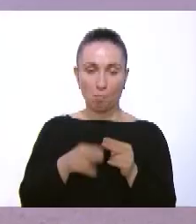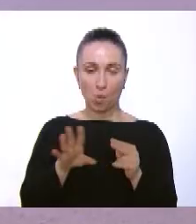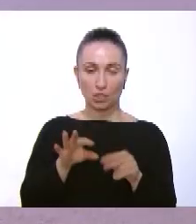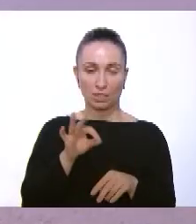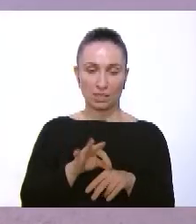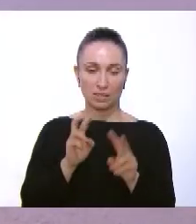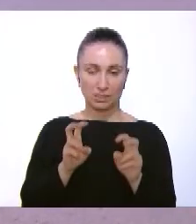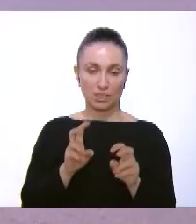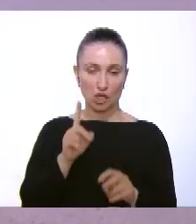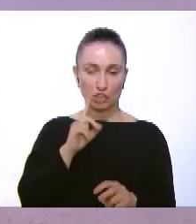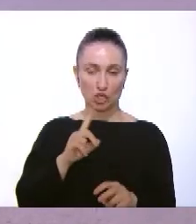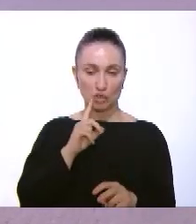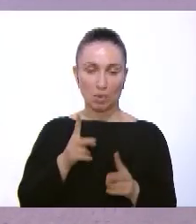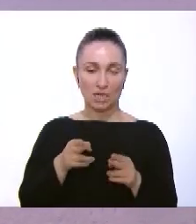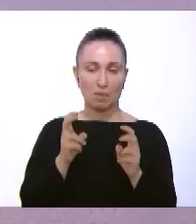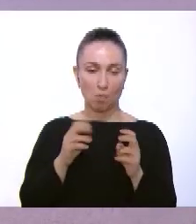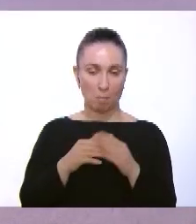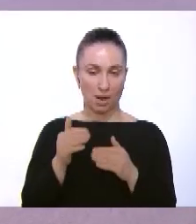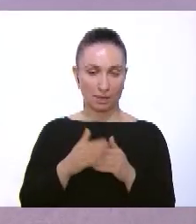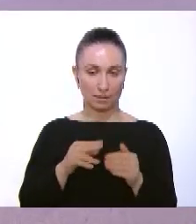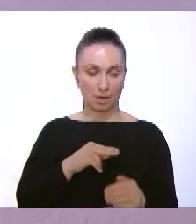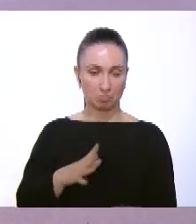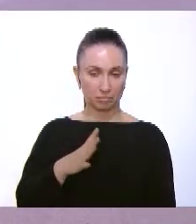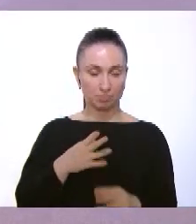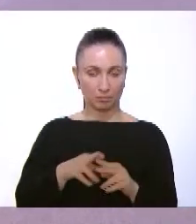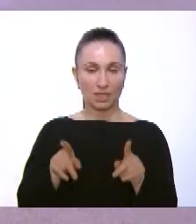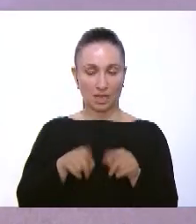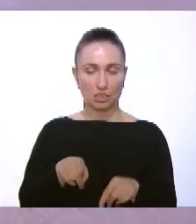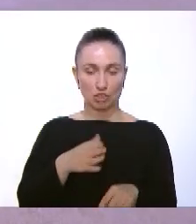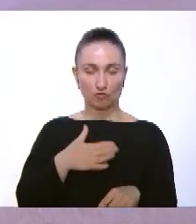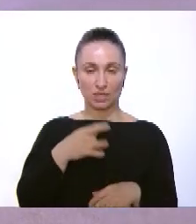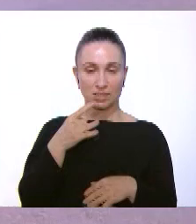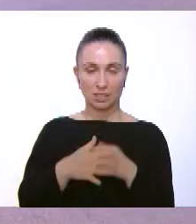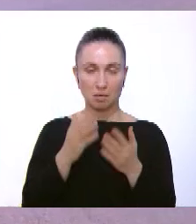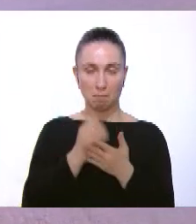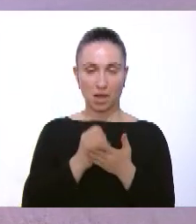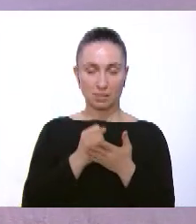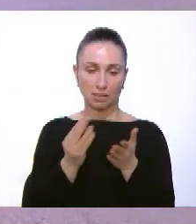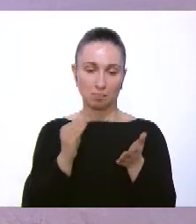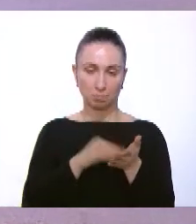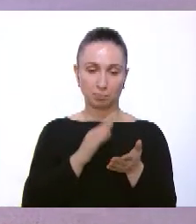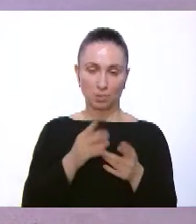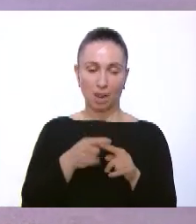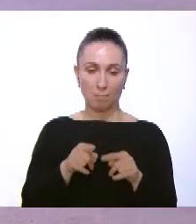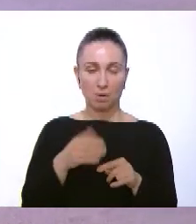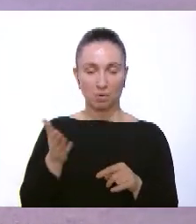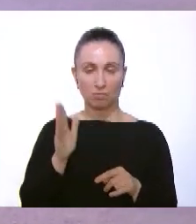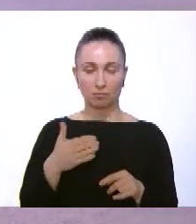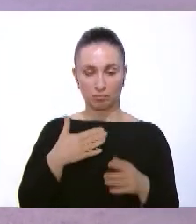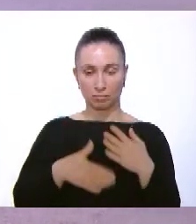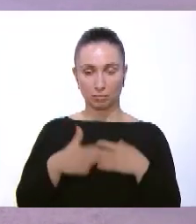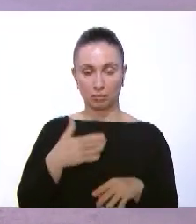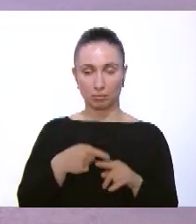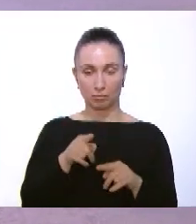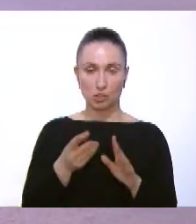ჯერჯერობით. ონკოლოგიურ პრაქტიკაში. ასე რომ ესეც შეიძლება ჩვენი ცენტრის ბაზაზე განხორციელდეს და ამ ხრივაც ჩვენ ვიქნებით მოხარული